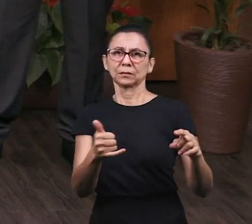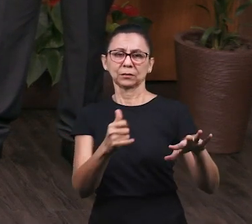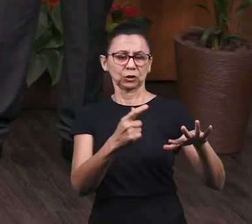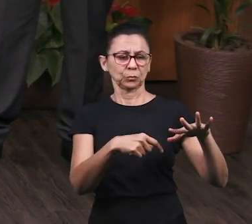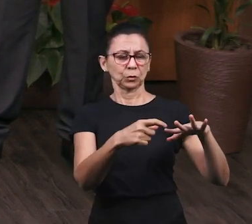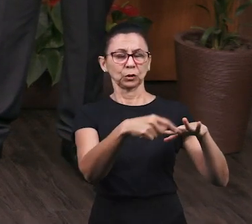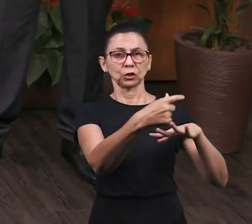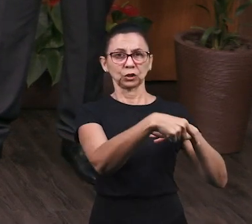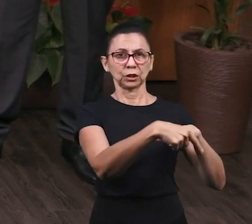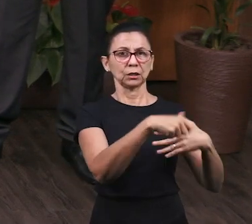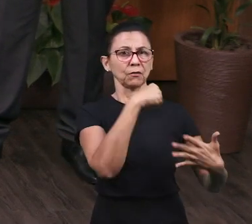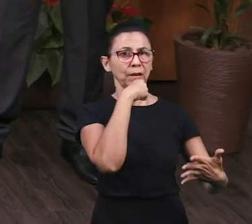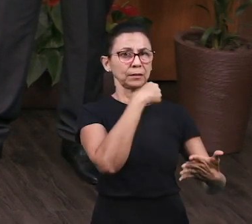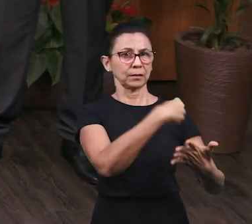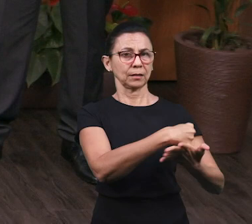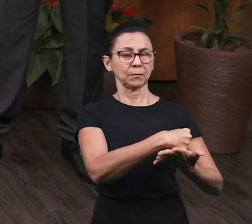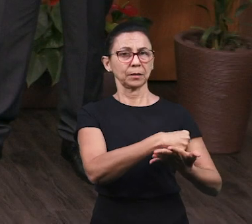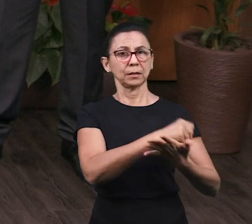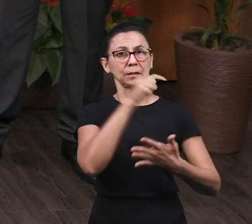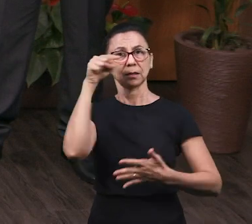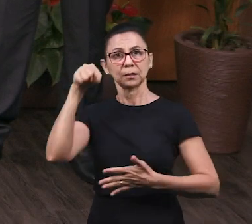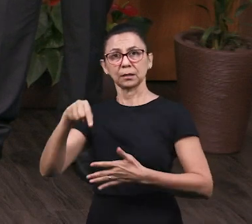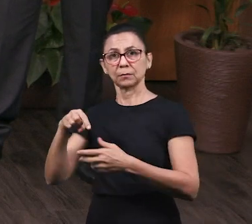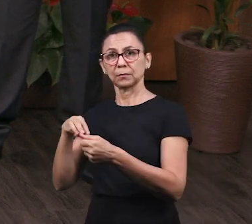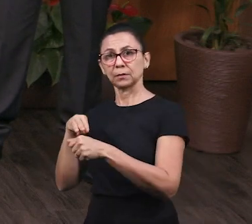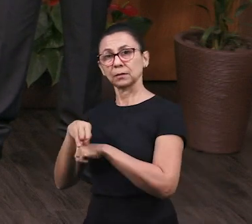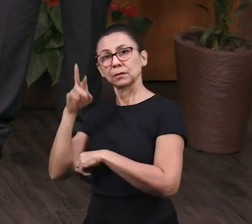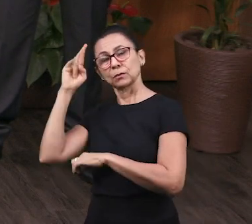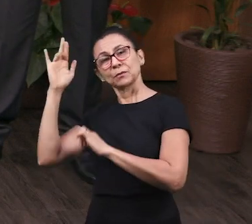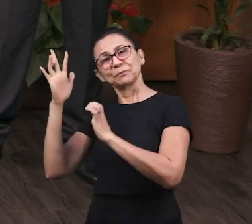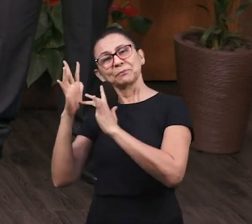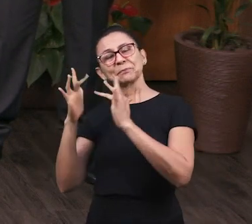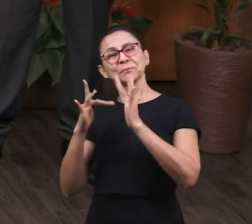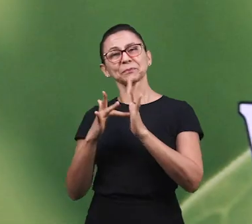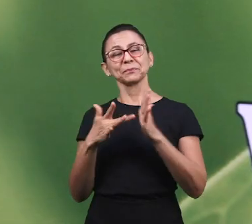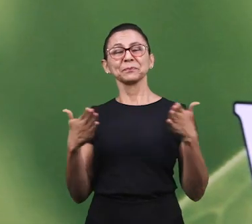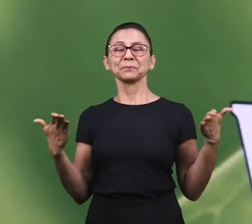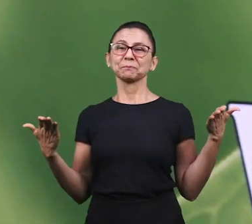des figures de l'Ancien Testament, le ministère du Seigneur Jésus.